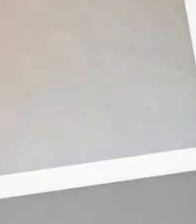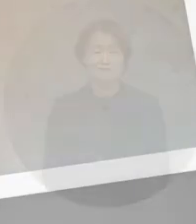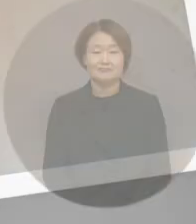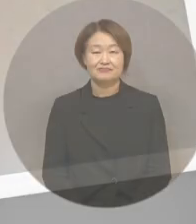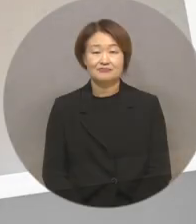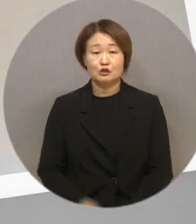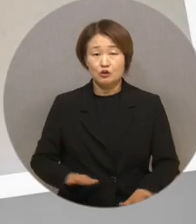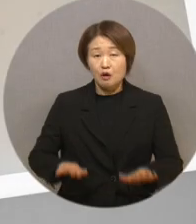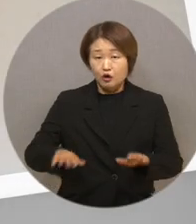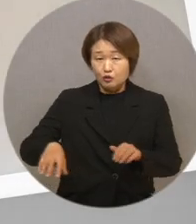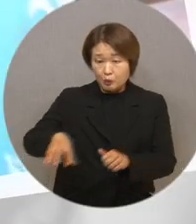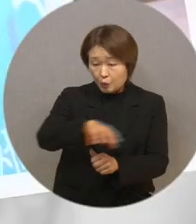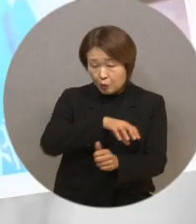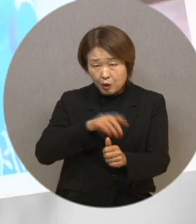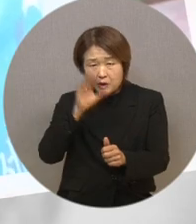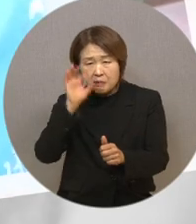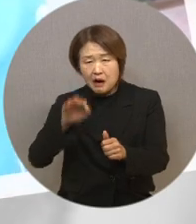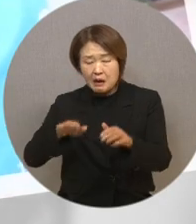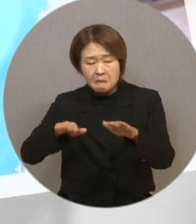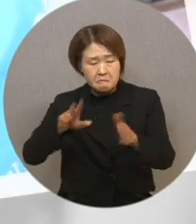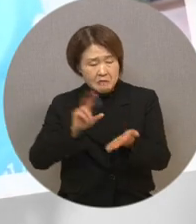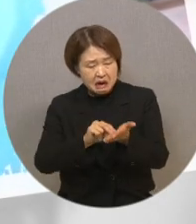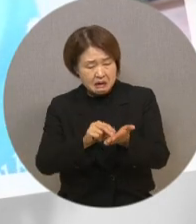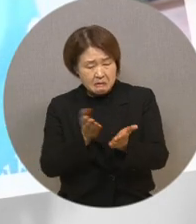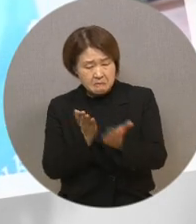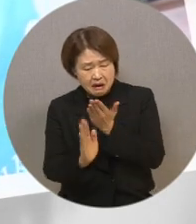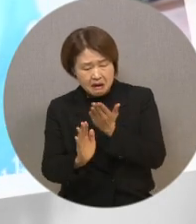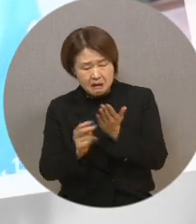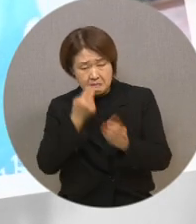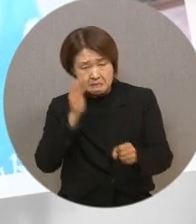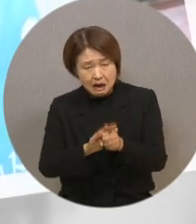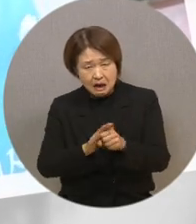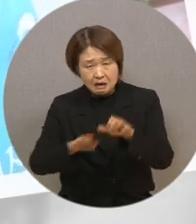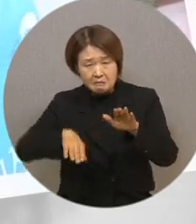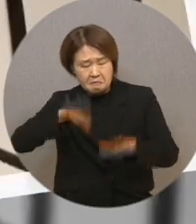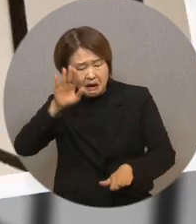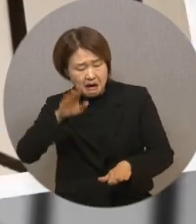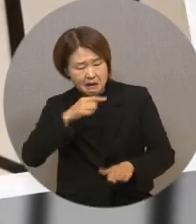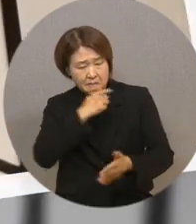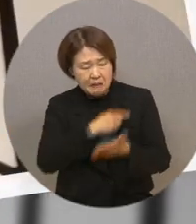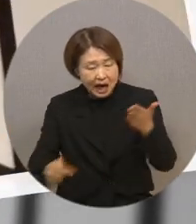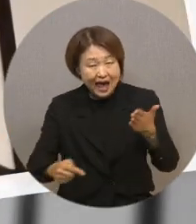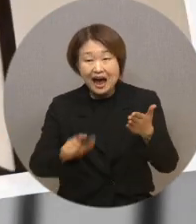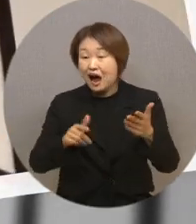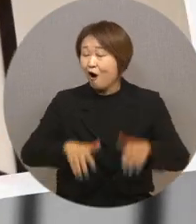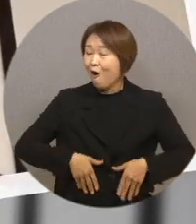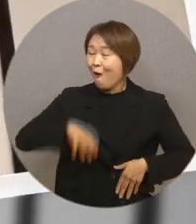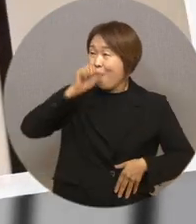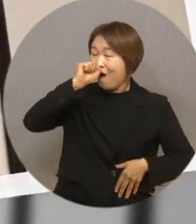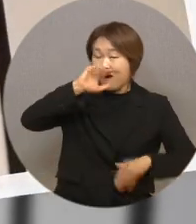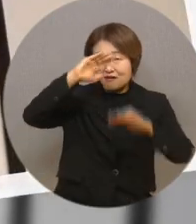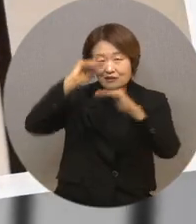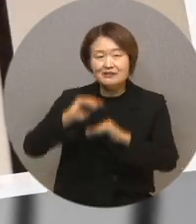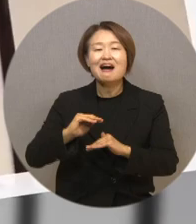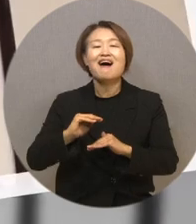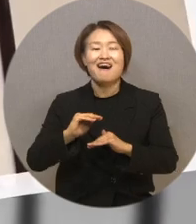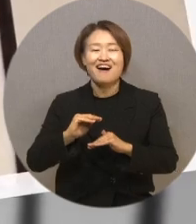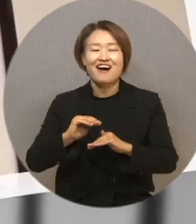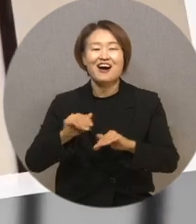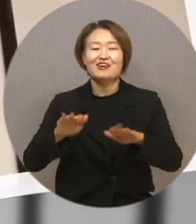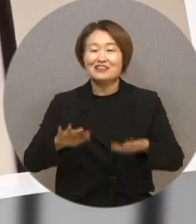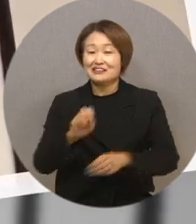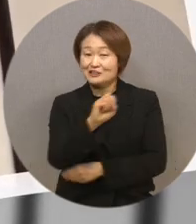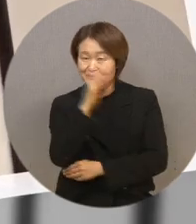우리 주변에서 일어나는 불공정한 사례부터 억울한 사연, 따뜻한 미담까지 장애인신문과